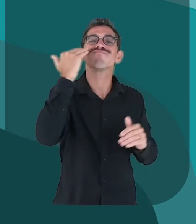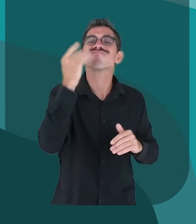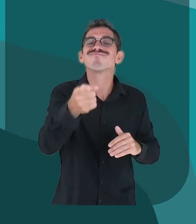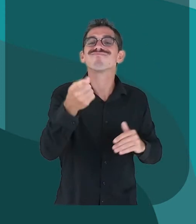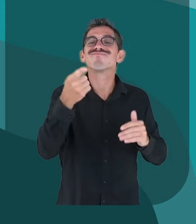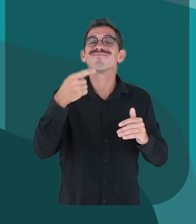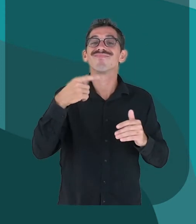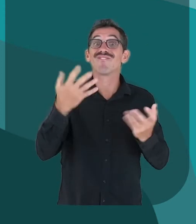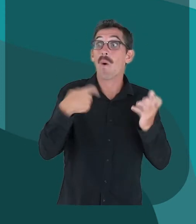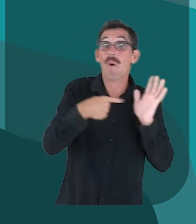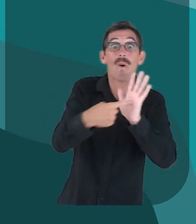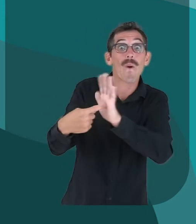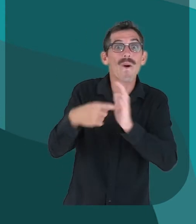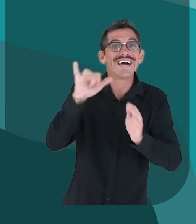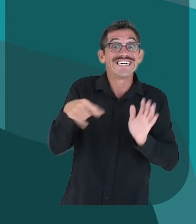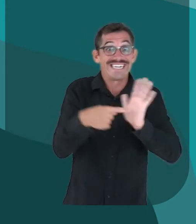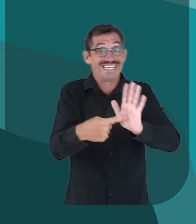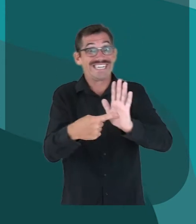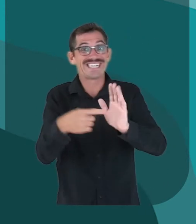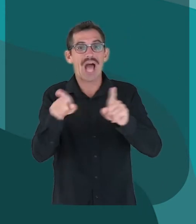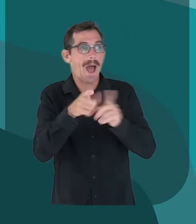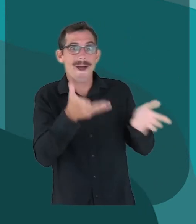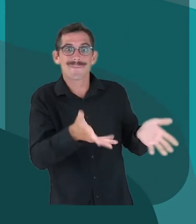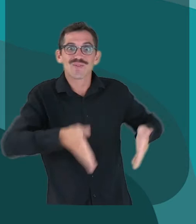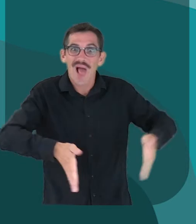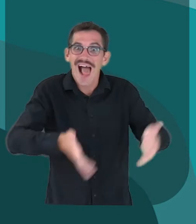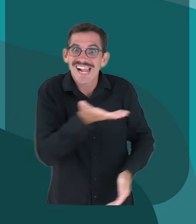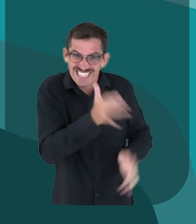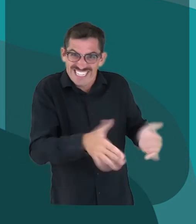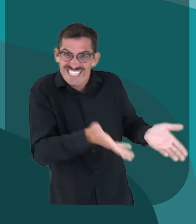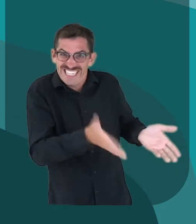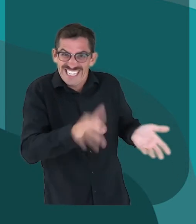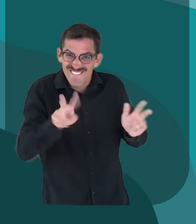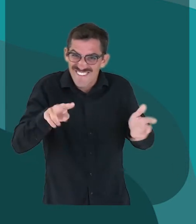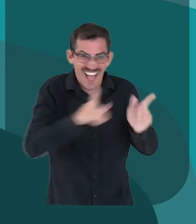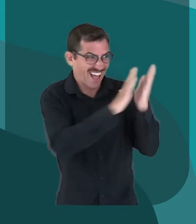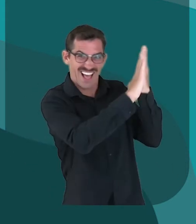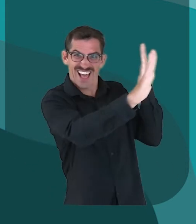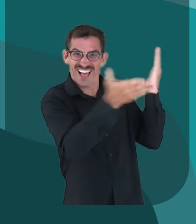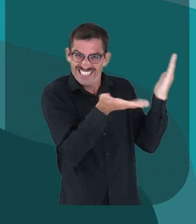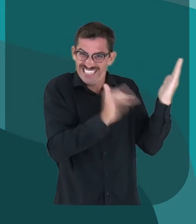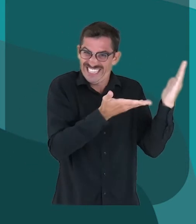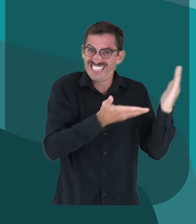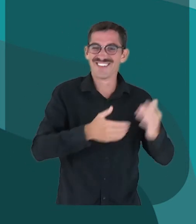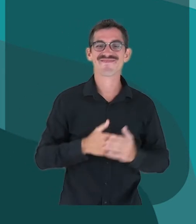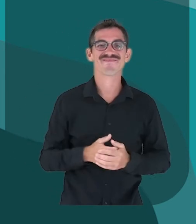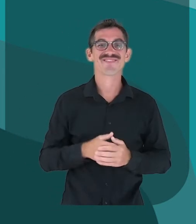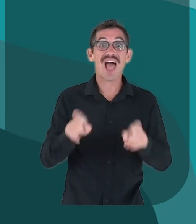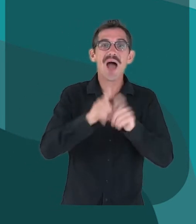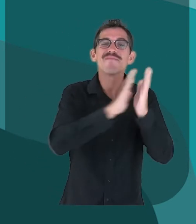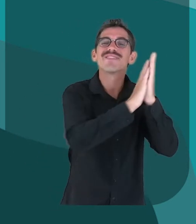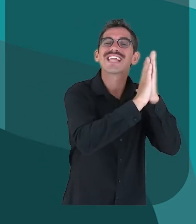maisons, c'est ce qu'on veut montrer, c'est ce qu'on c'est ce qu'on montre. Tandis que dans les ruelles, c'est du vrai, c'est